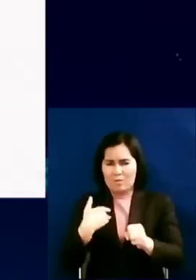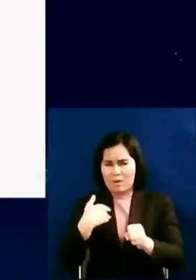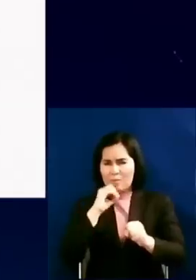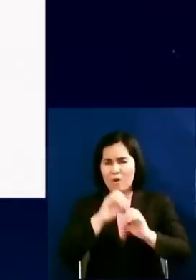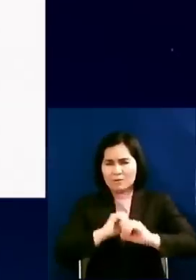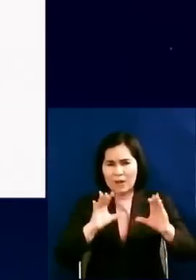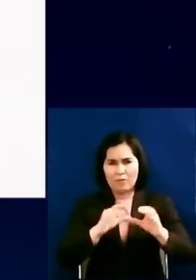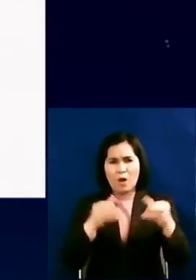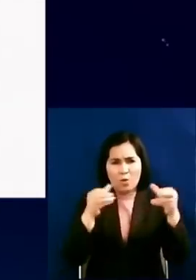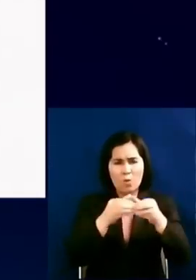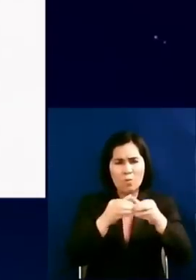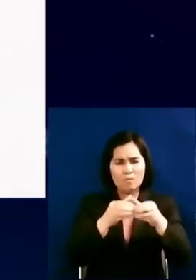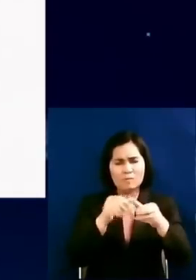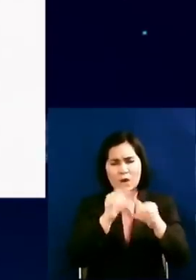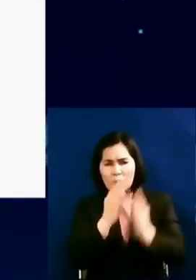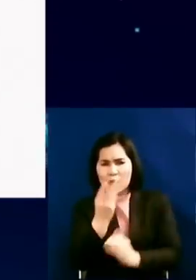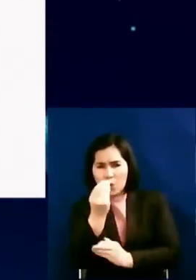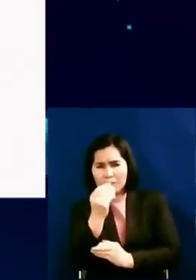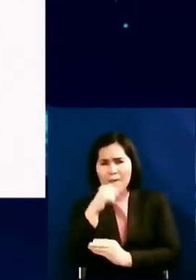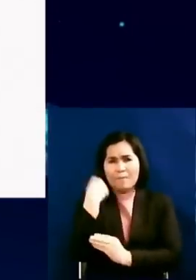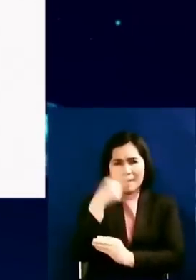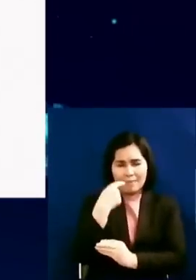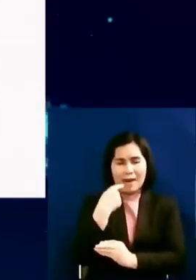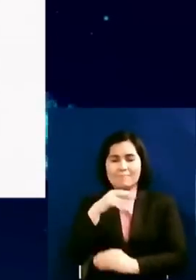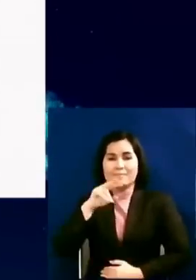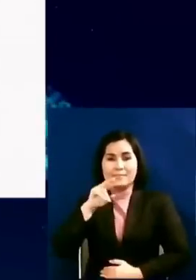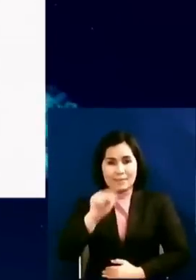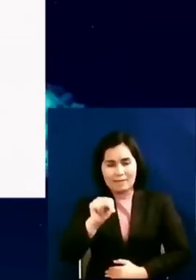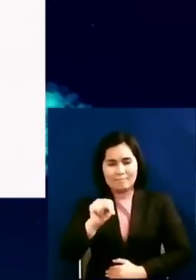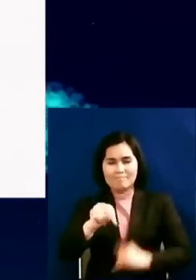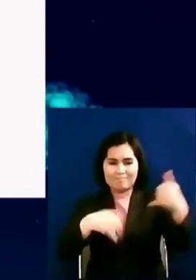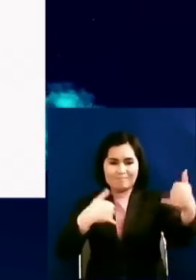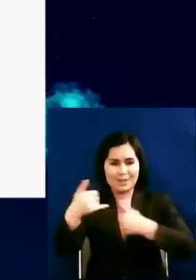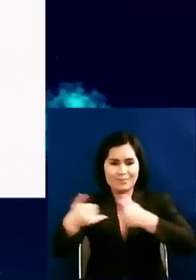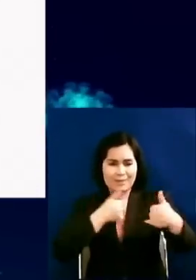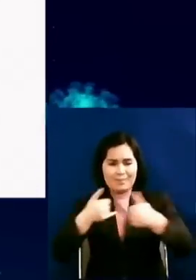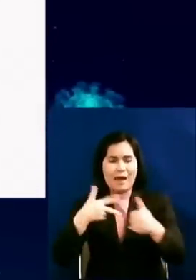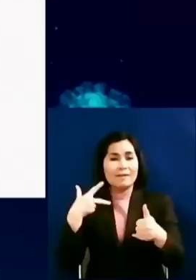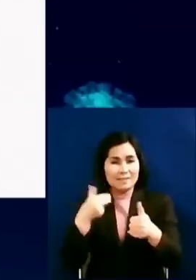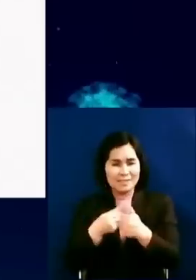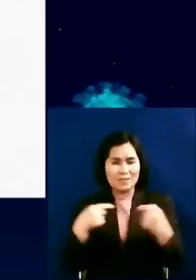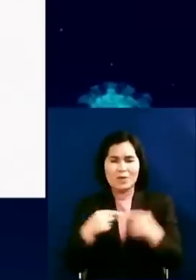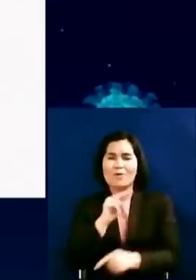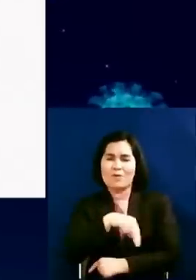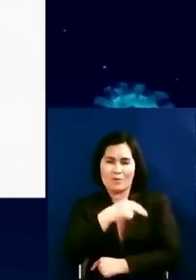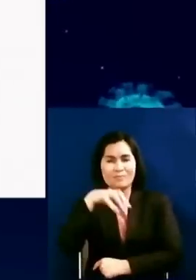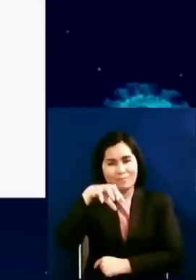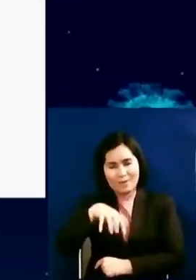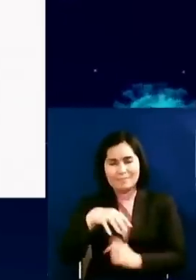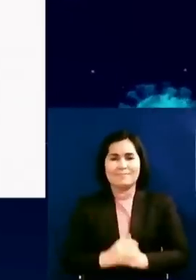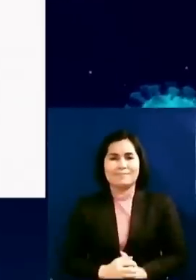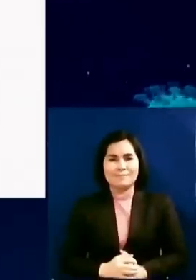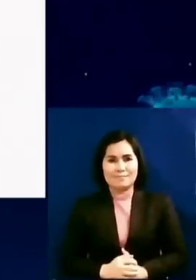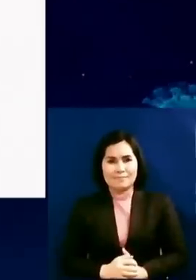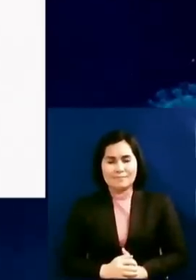กลุ่มมีจำนวนเท่าไหร่มีใครบ้างแล้วก็จะนัดหมายมาฉีดวัคซีนที่สถานพยาบาลกับที่โรงพยาบาลช่วงนี้